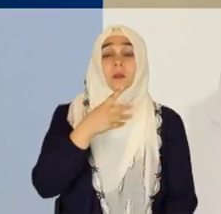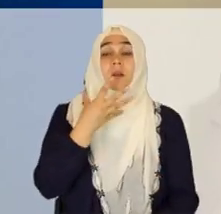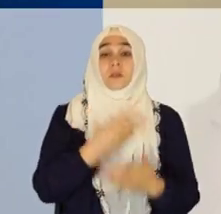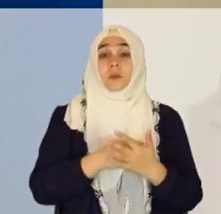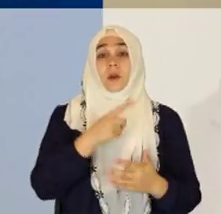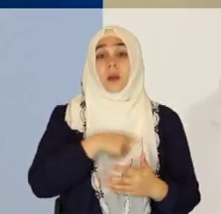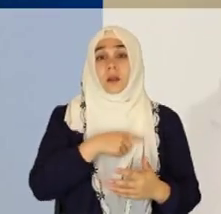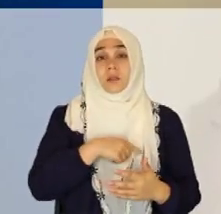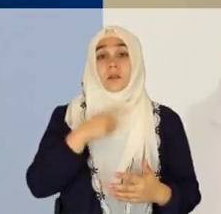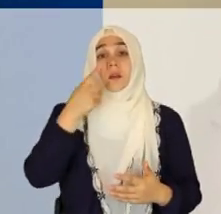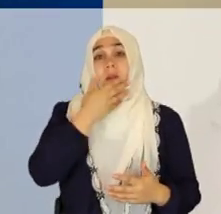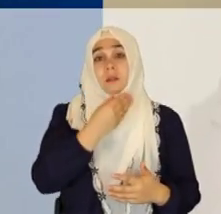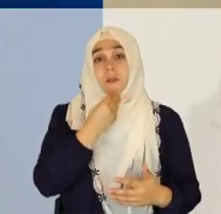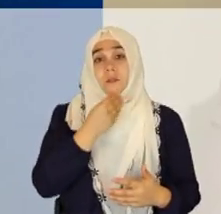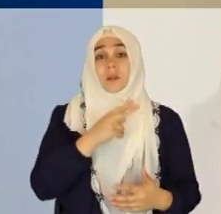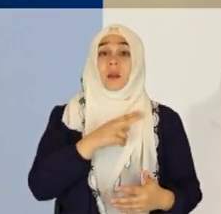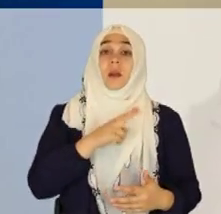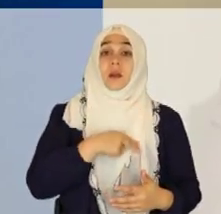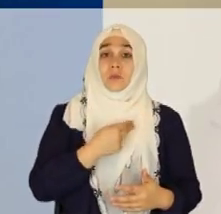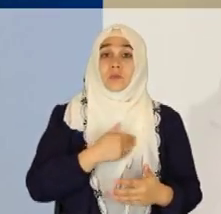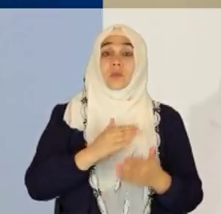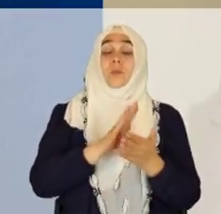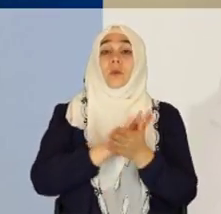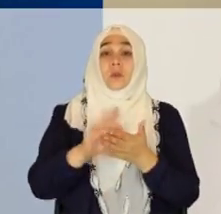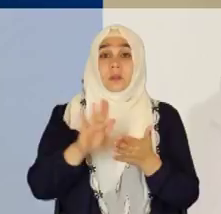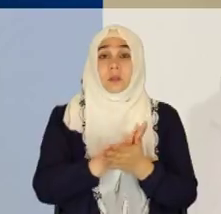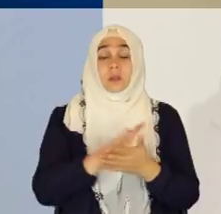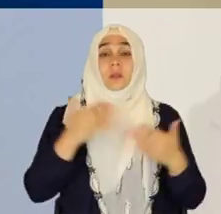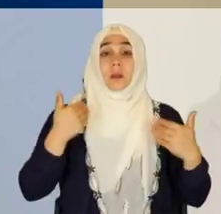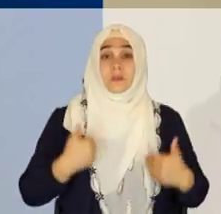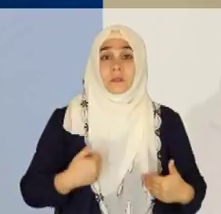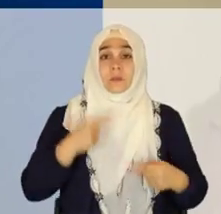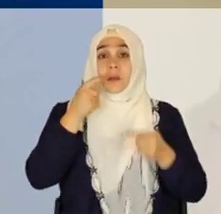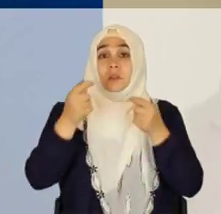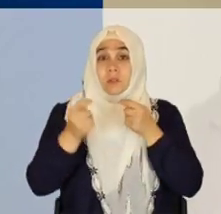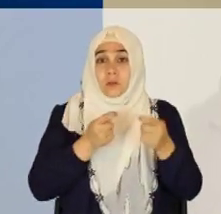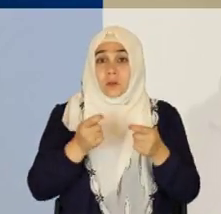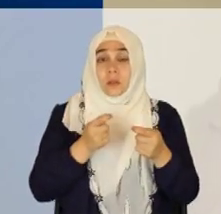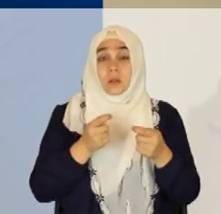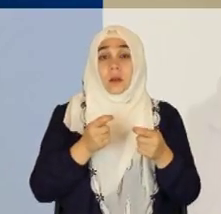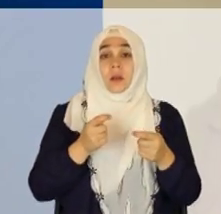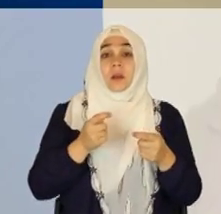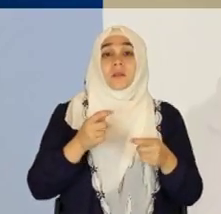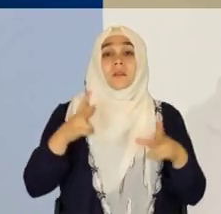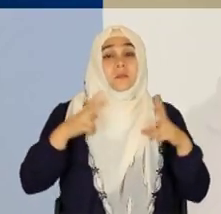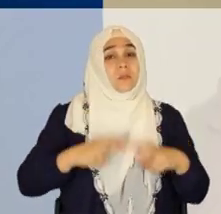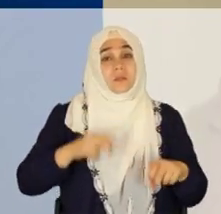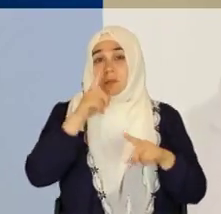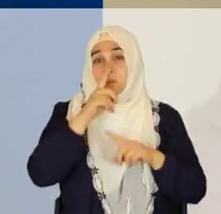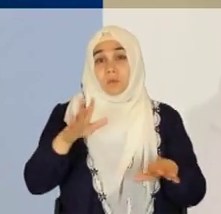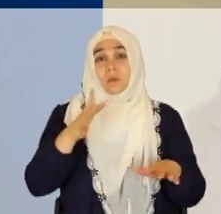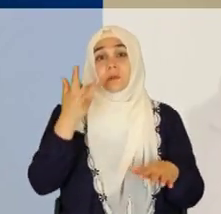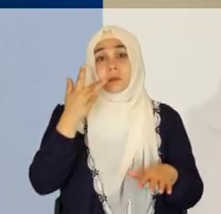ma'nosi ko'tariladi. Qalbimiz poklanadi. Nafsimiz jidolanadi. Yomonlikka tortmaydi